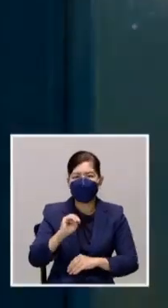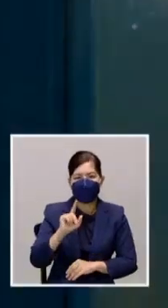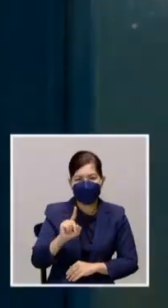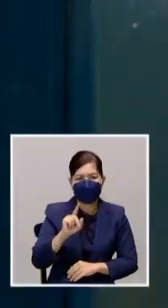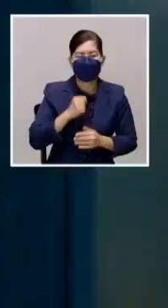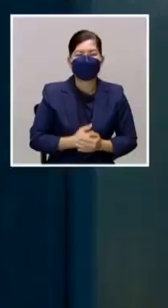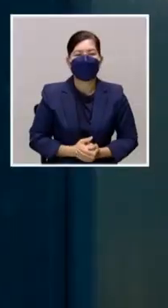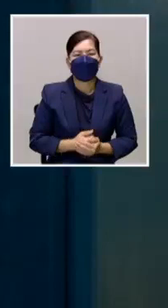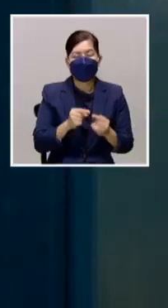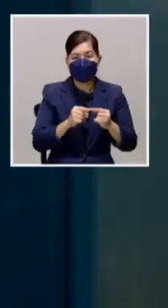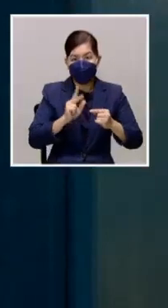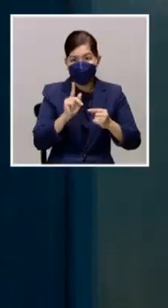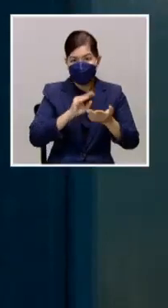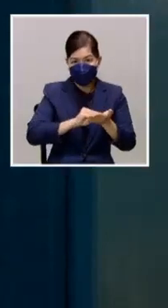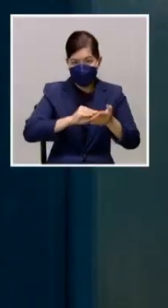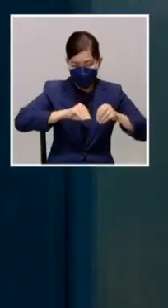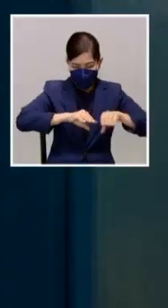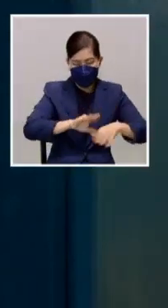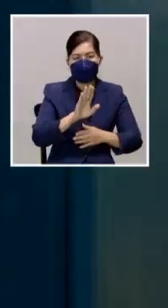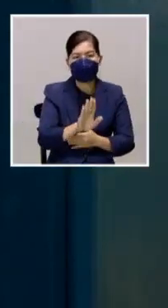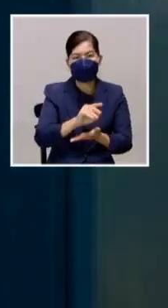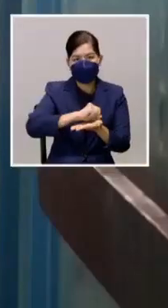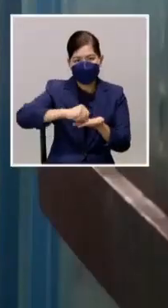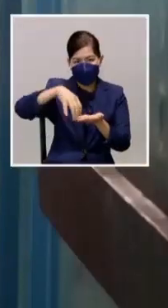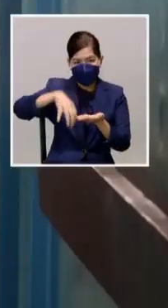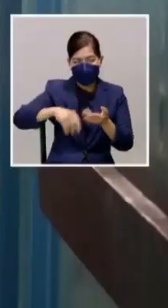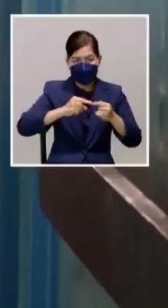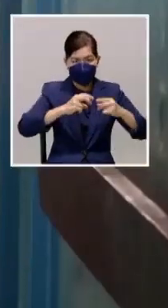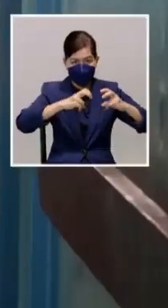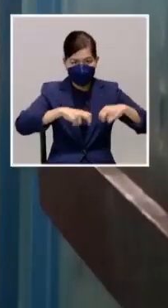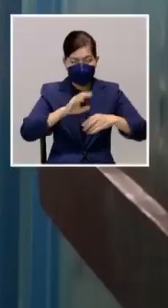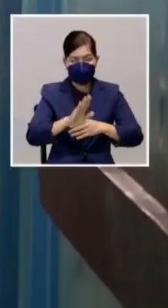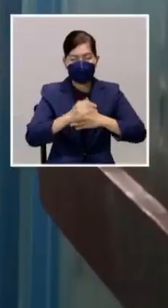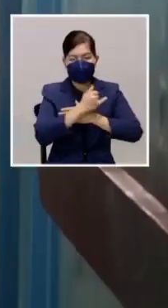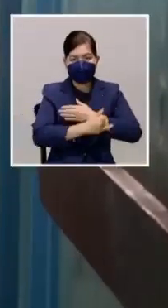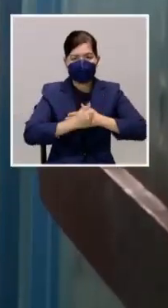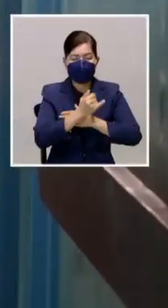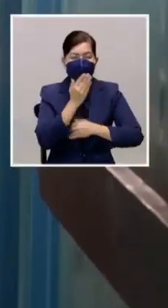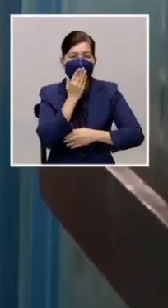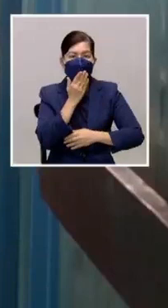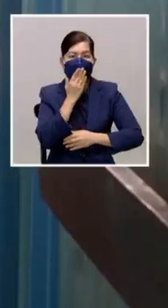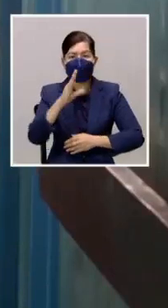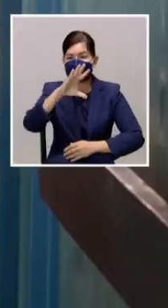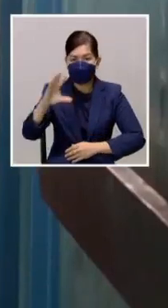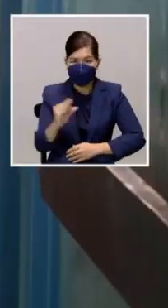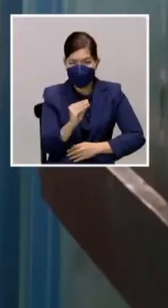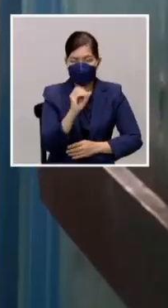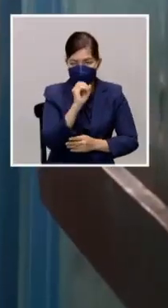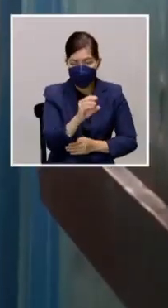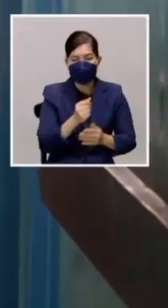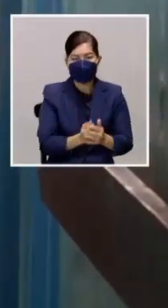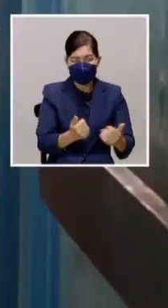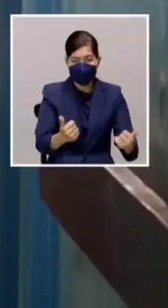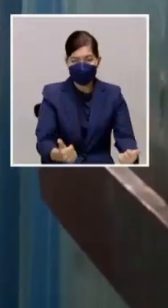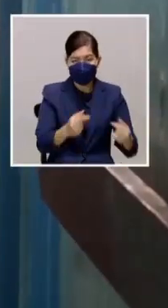ข้อมูลที่ได้รับการเปิดเผยออกมาจากสถาบันวิจัยด้านสุขภาพแอฟริกาเปิดเผยผลการศึกษาใหม่ล่าสุดว่าโควิดกลาย